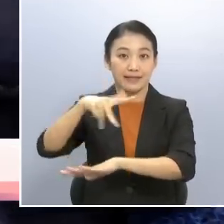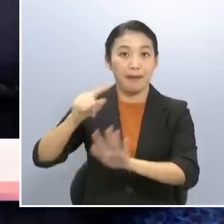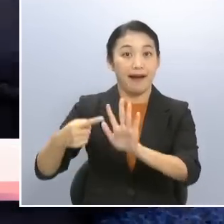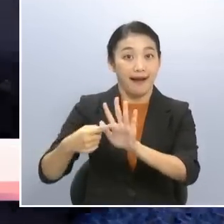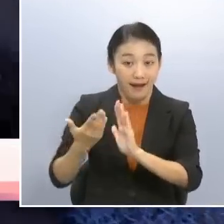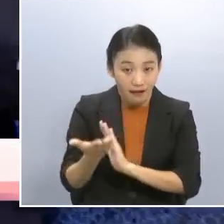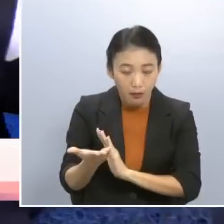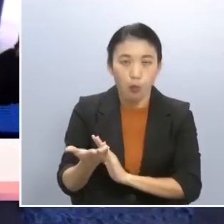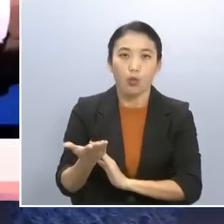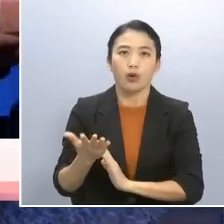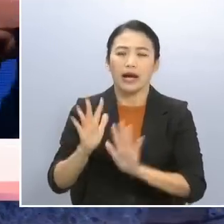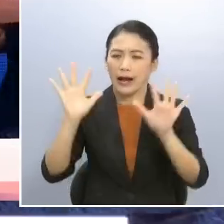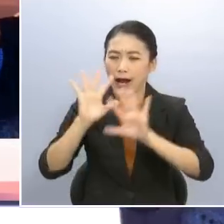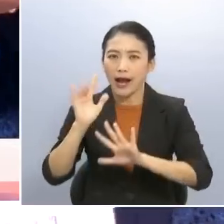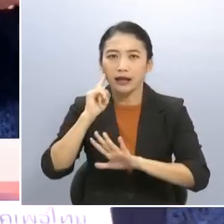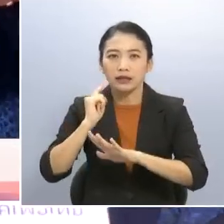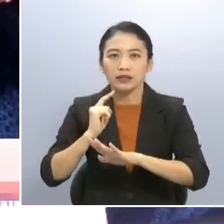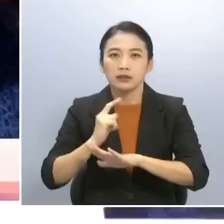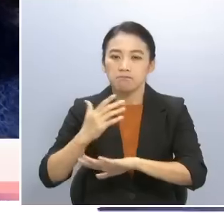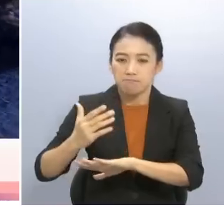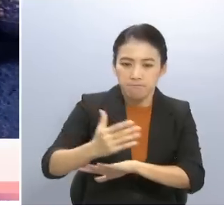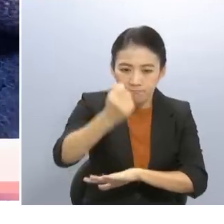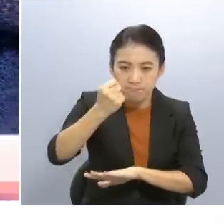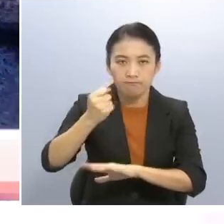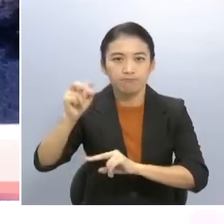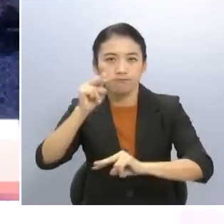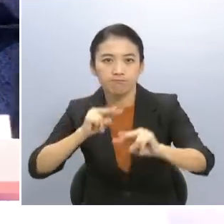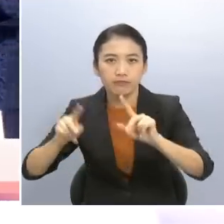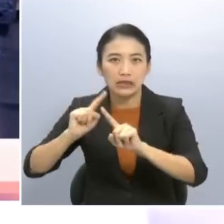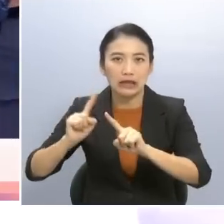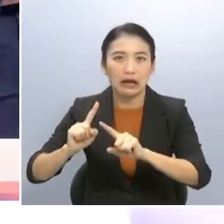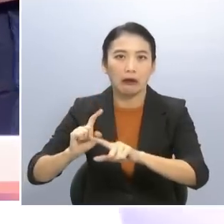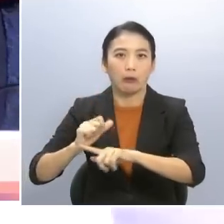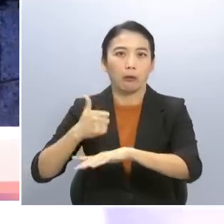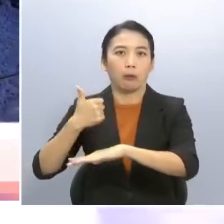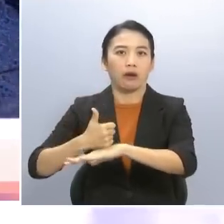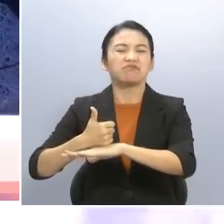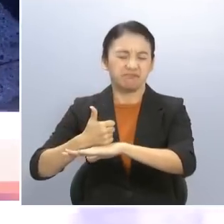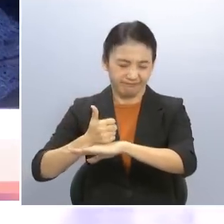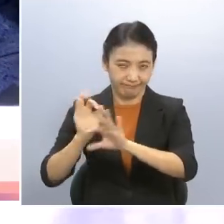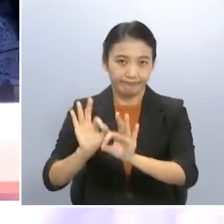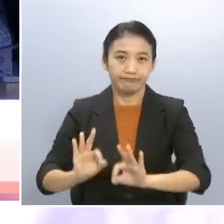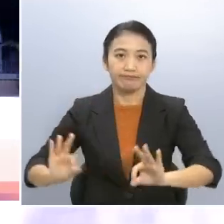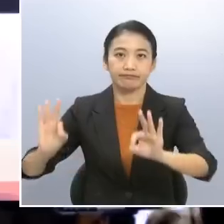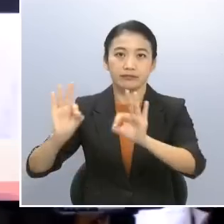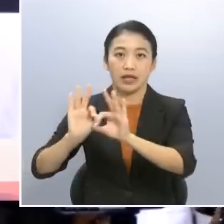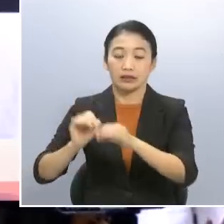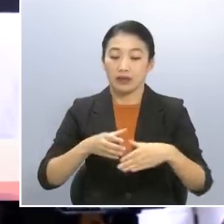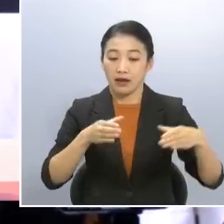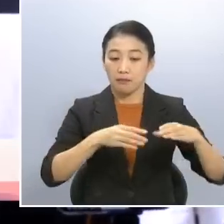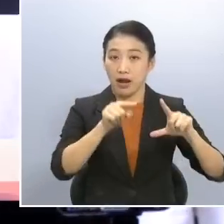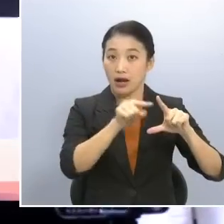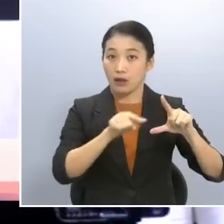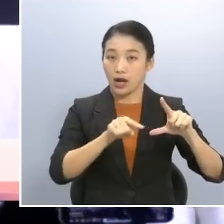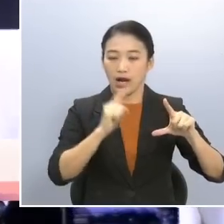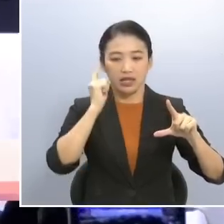ฮะและเป็นคนที่คุมเกมเหมือนกันเพราะฉะนั้นเนี่ยตำแหน่งนี้สำคัญเหมือนกันทางฝั่งของก้าวไกลก็มองว่าจริงๆเก้าอี้ตัวเนี้ย